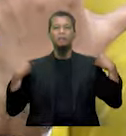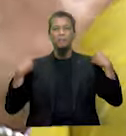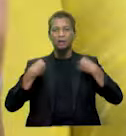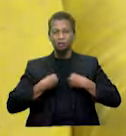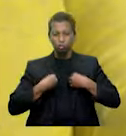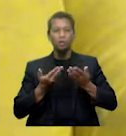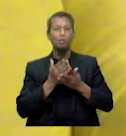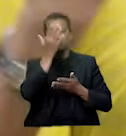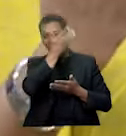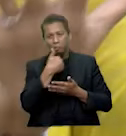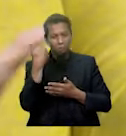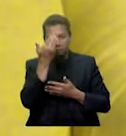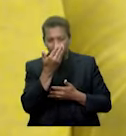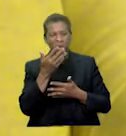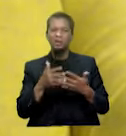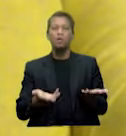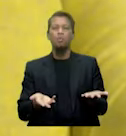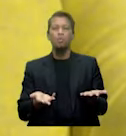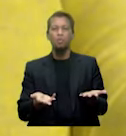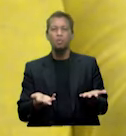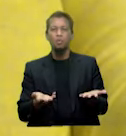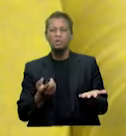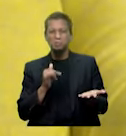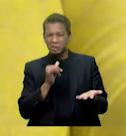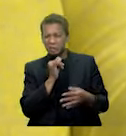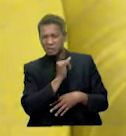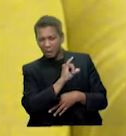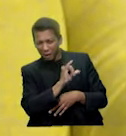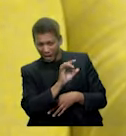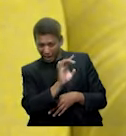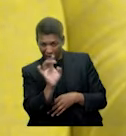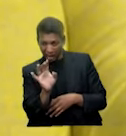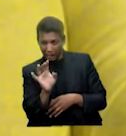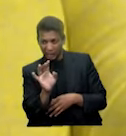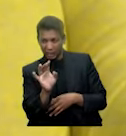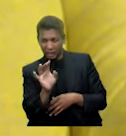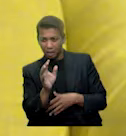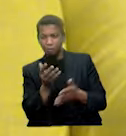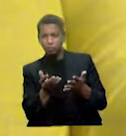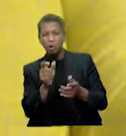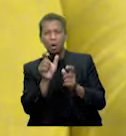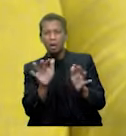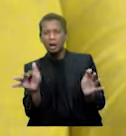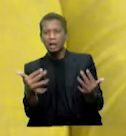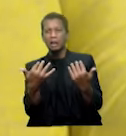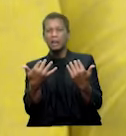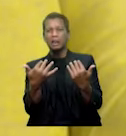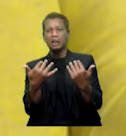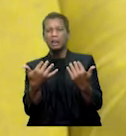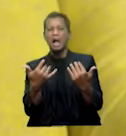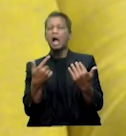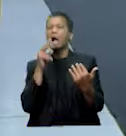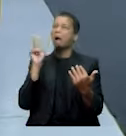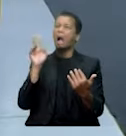atau yang miripin penyanyi ini ee Justru itu merekan ya yang gini udah ada